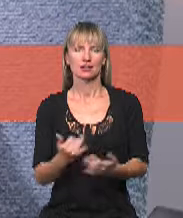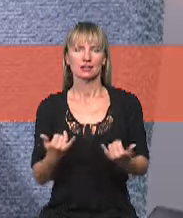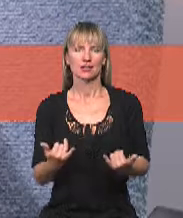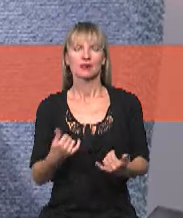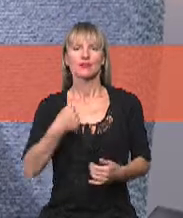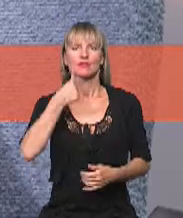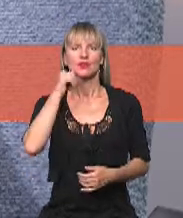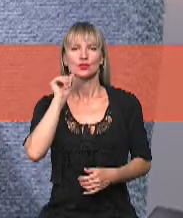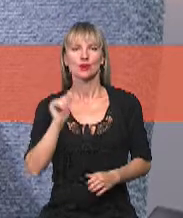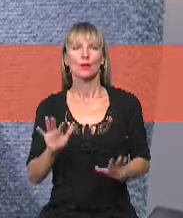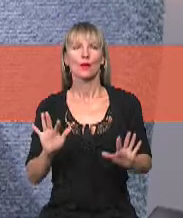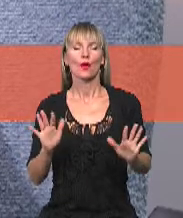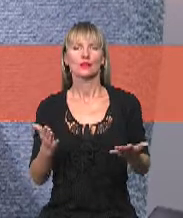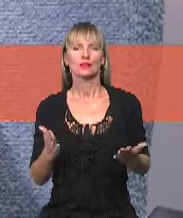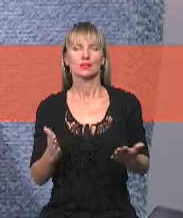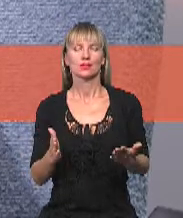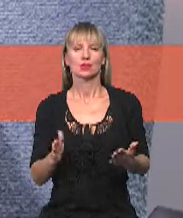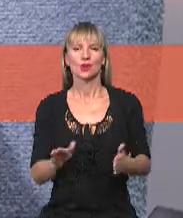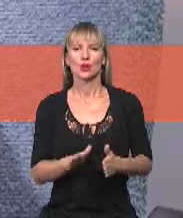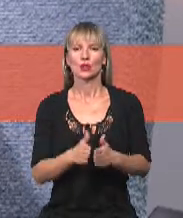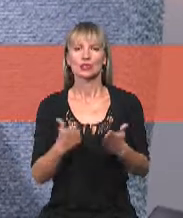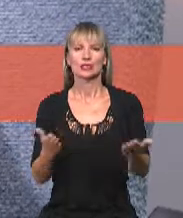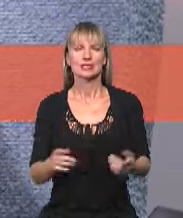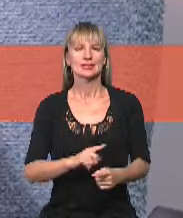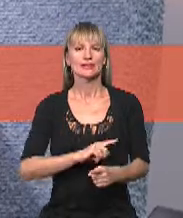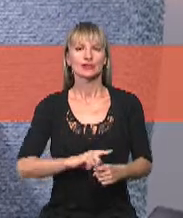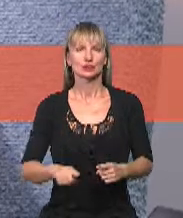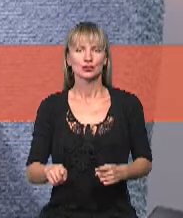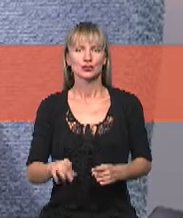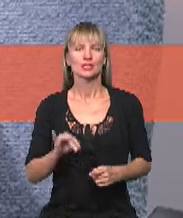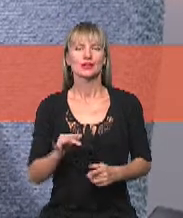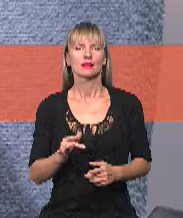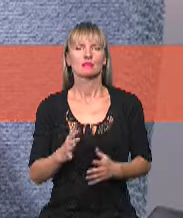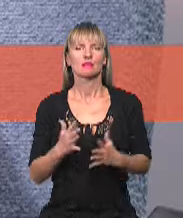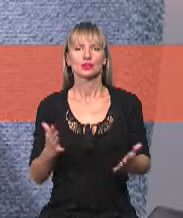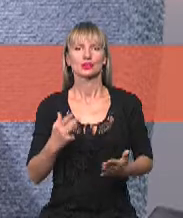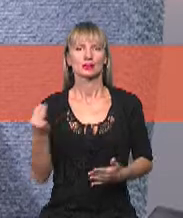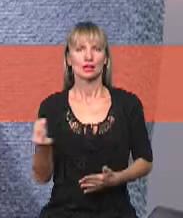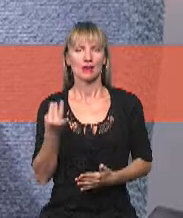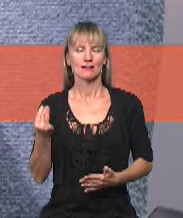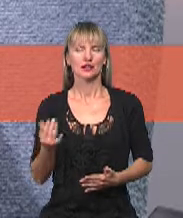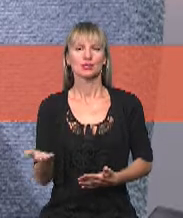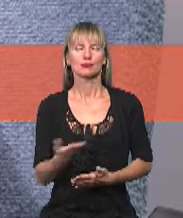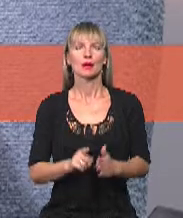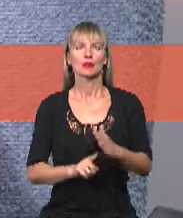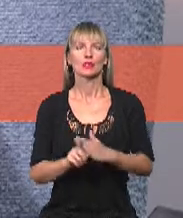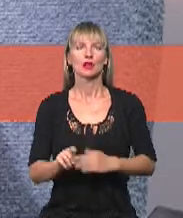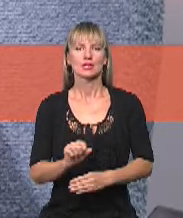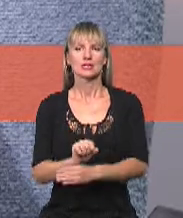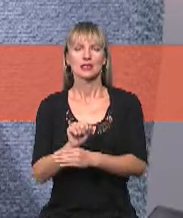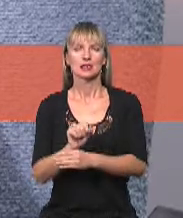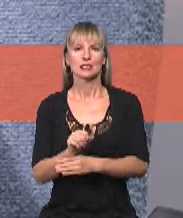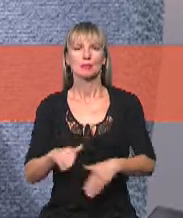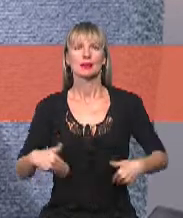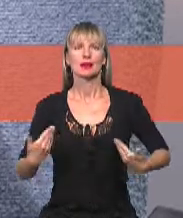від учора події розгортаються все швидше, все цікавіше. Ми почали з акції